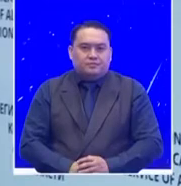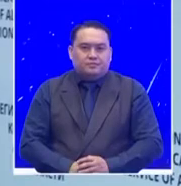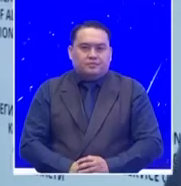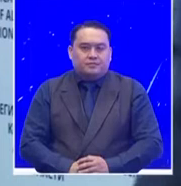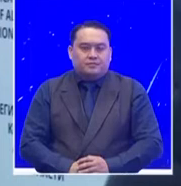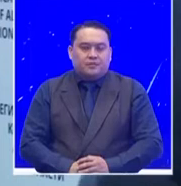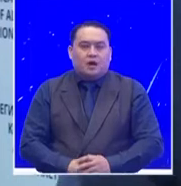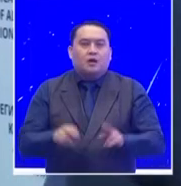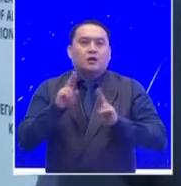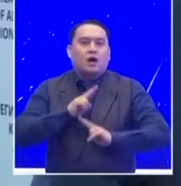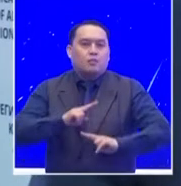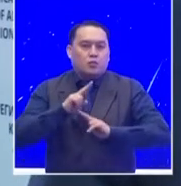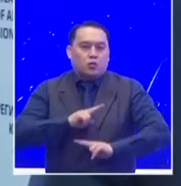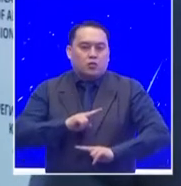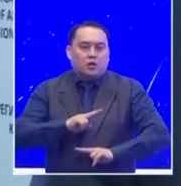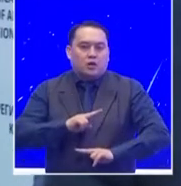Работаем